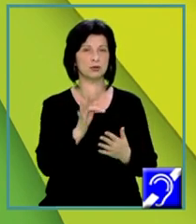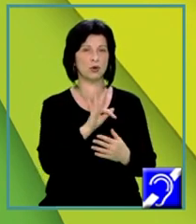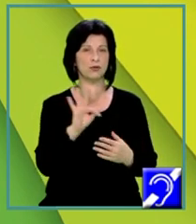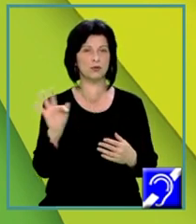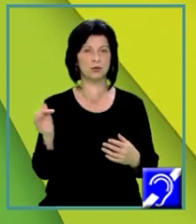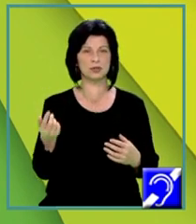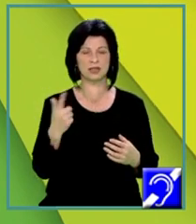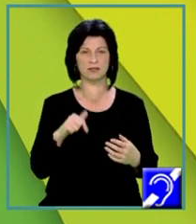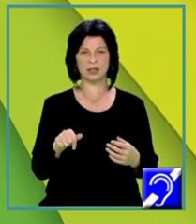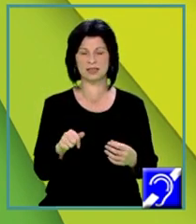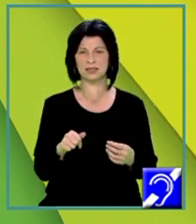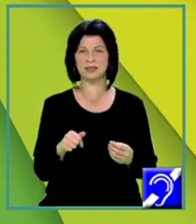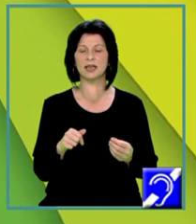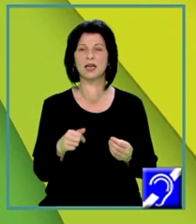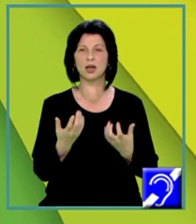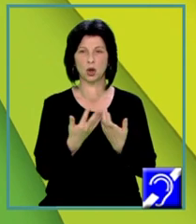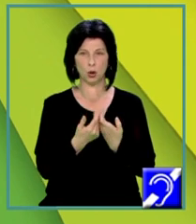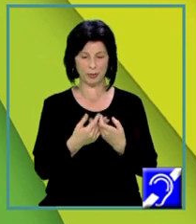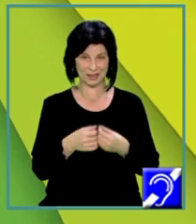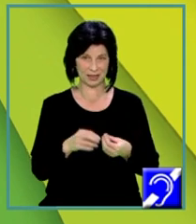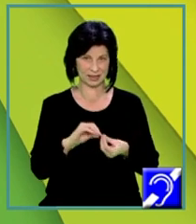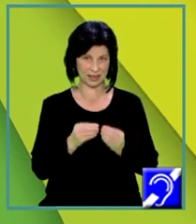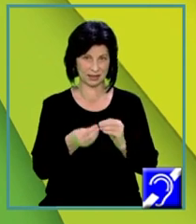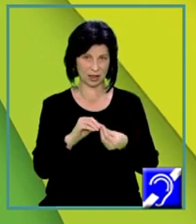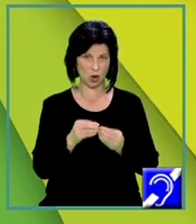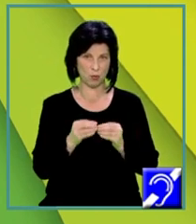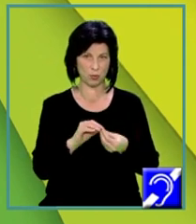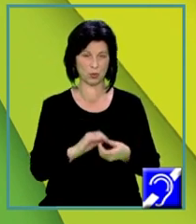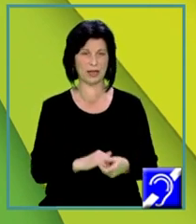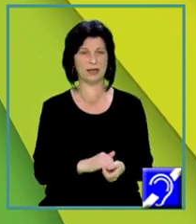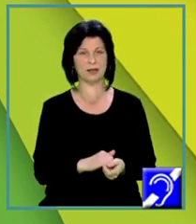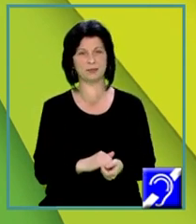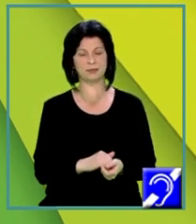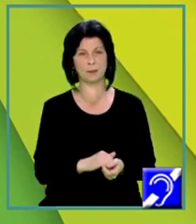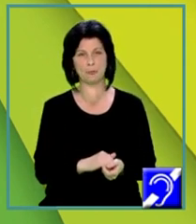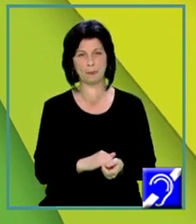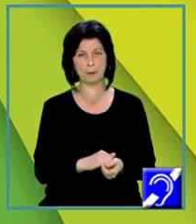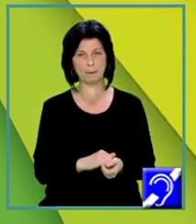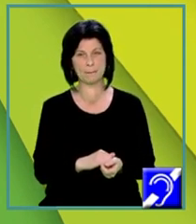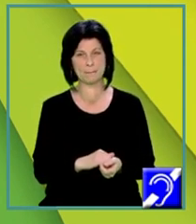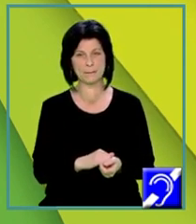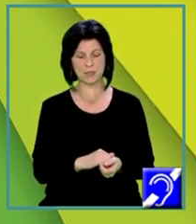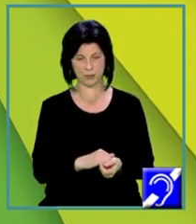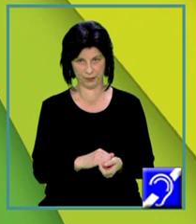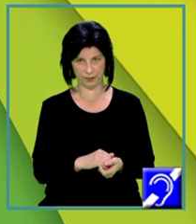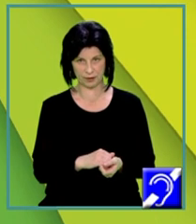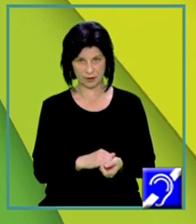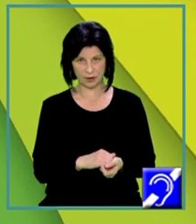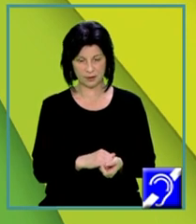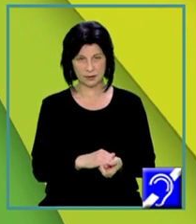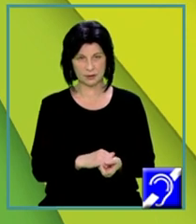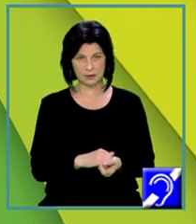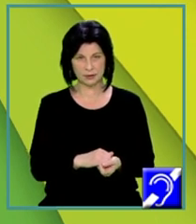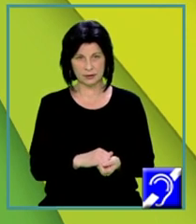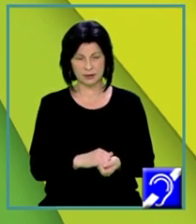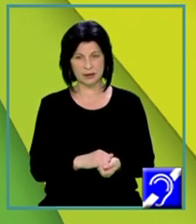divizorului zero în acest inel sunt funcțiile f definită pe r cu valori în aer care sunt egali cu zero cel puțin un punct